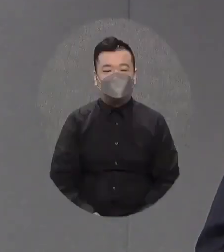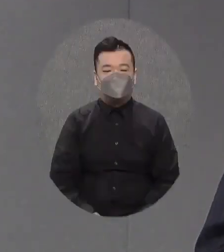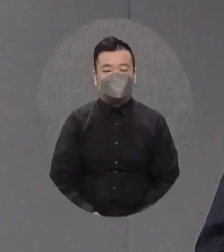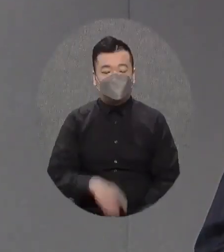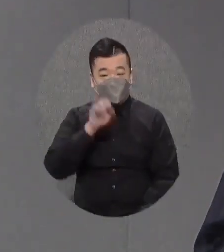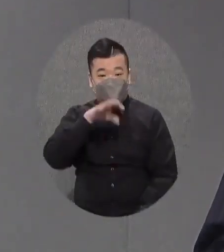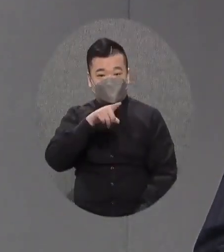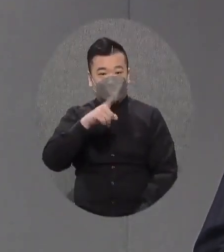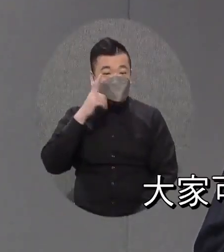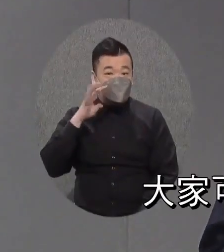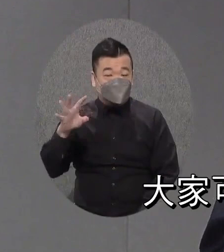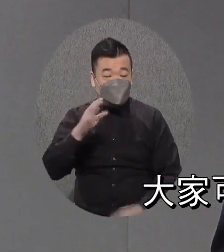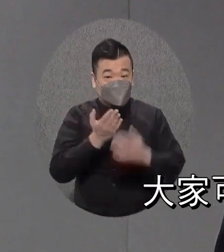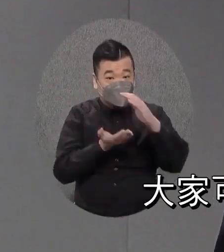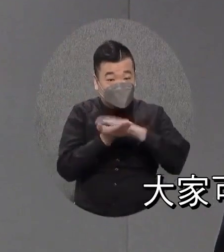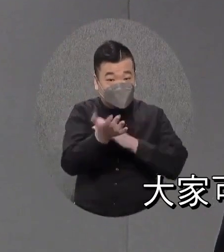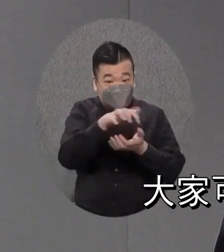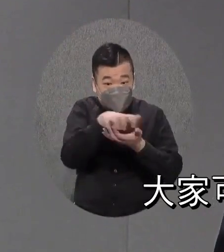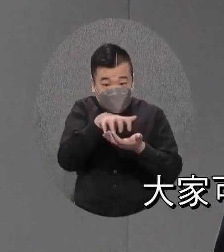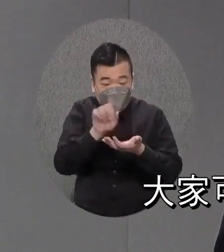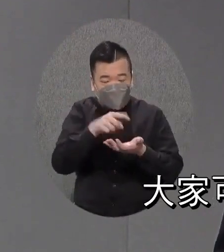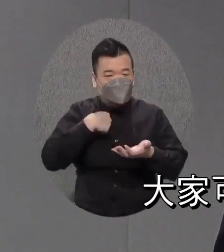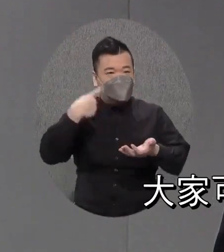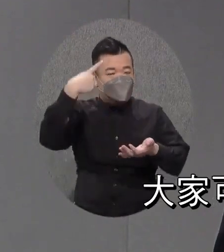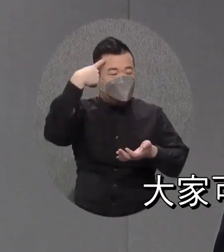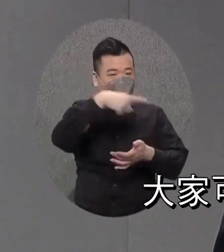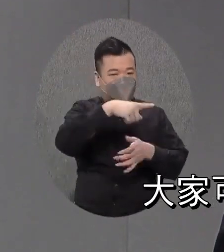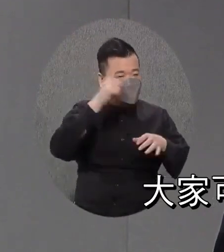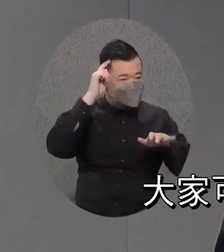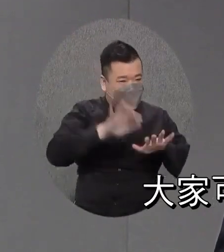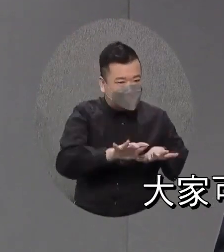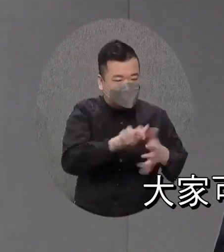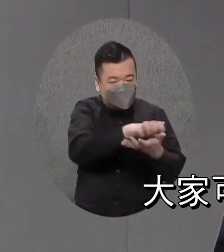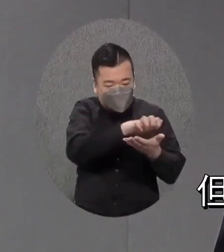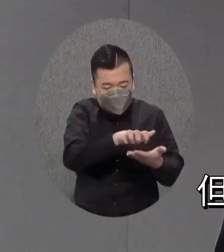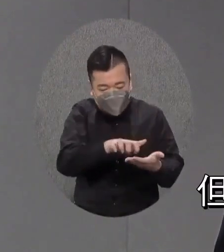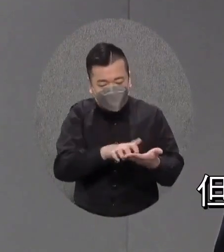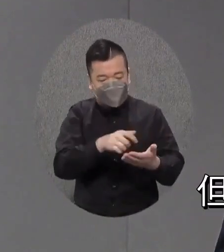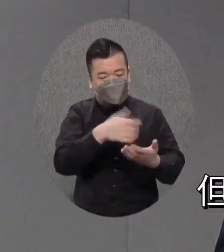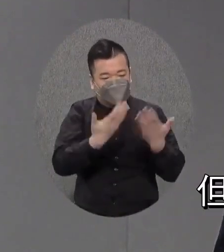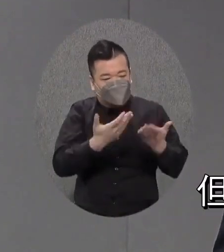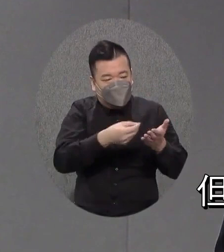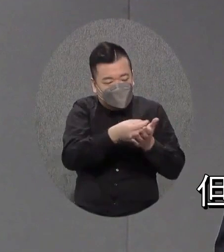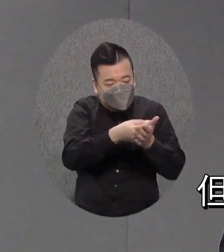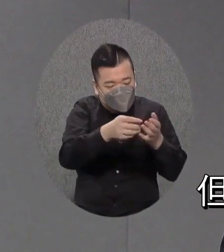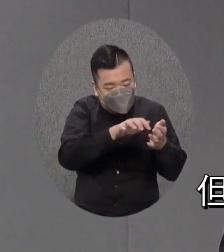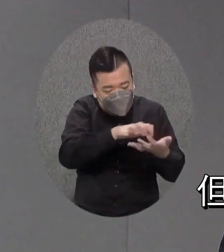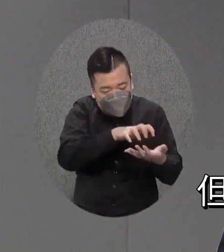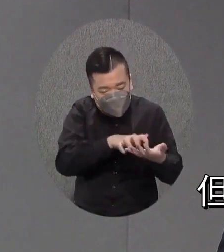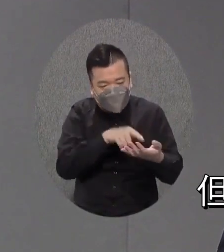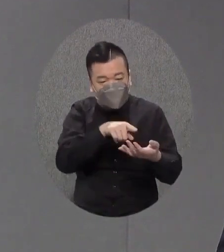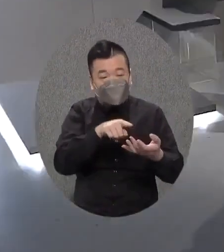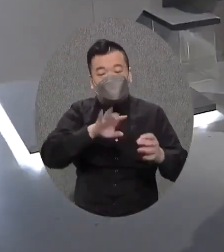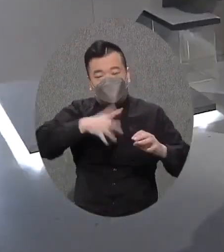讲到英文字 print， 可能大家都会想起电脑的打出来的文件或者图像，但其实 print 和艺术都很有关系